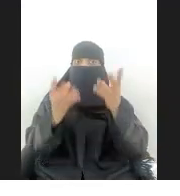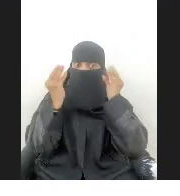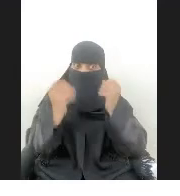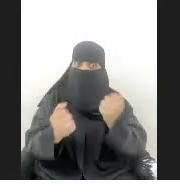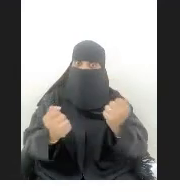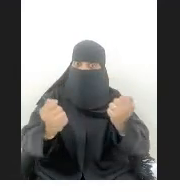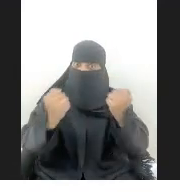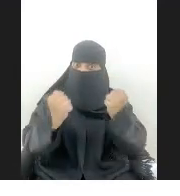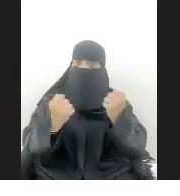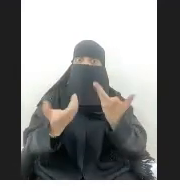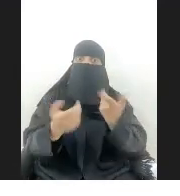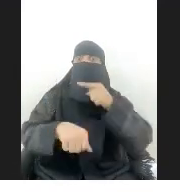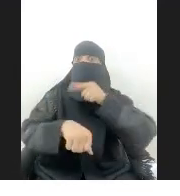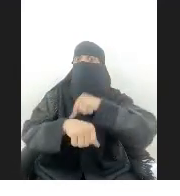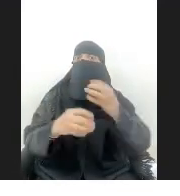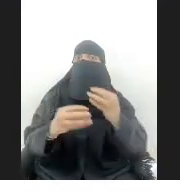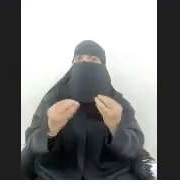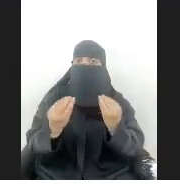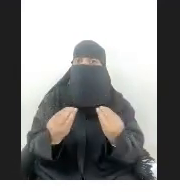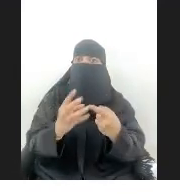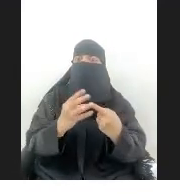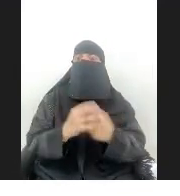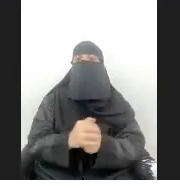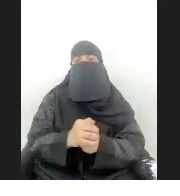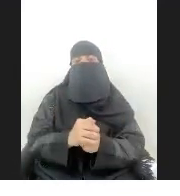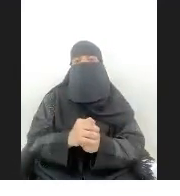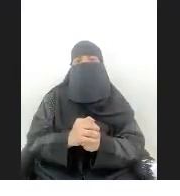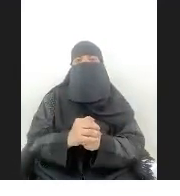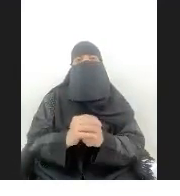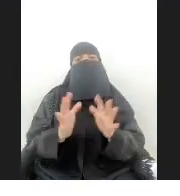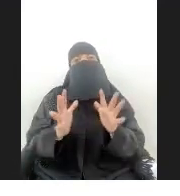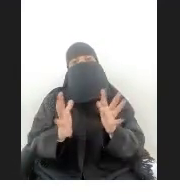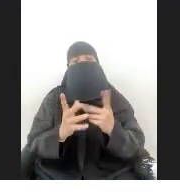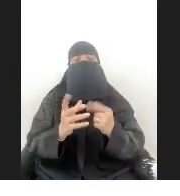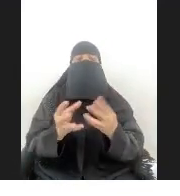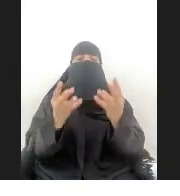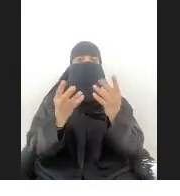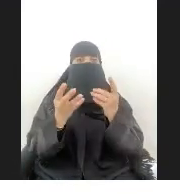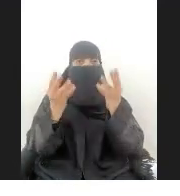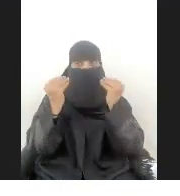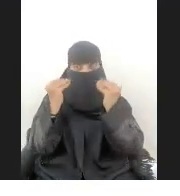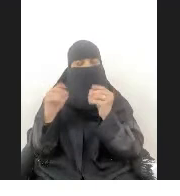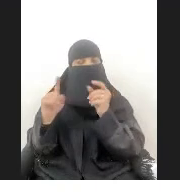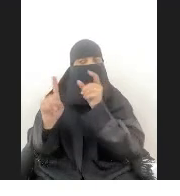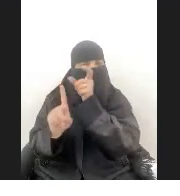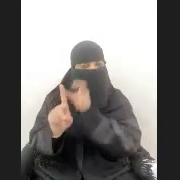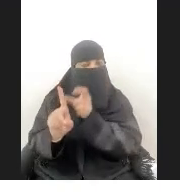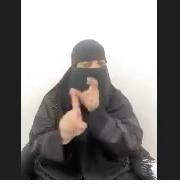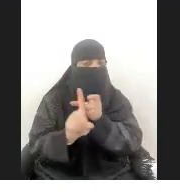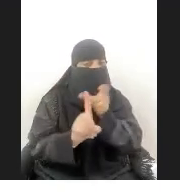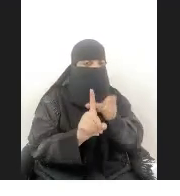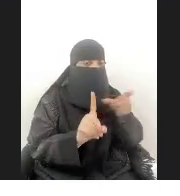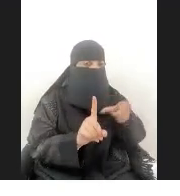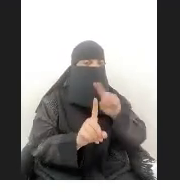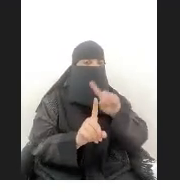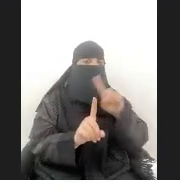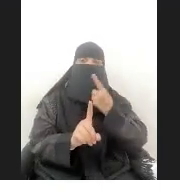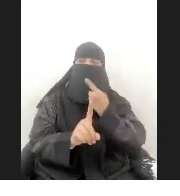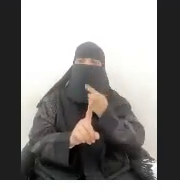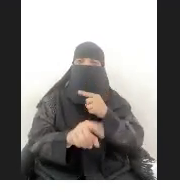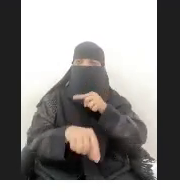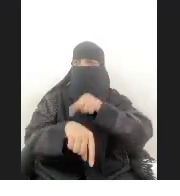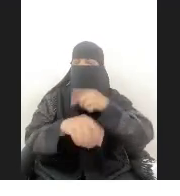وقت أقل، وهذا اللي يهمنا، لأنه أحيانا المتعلم، يعني إحنا خلونا نكون يعني واقعيين، المتعلم أحيانا ما يحتاج وقت